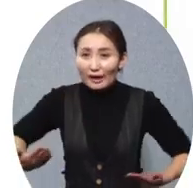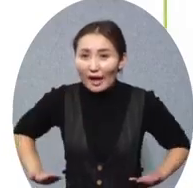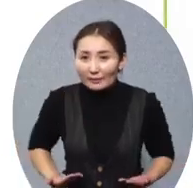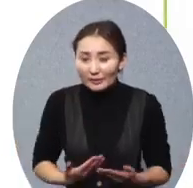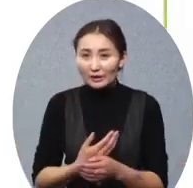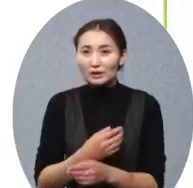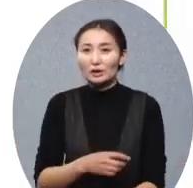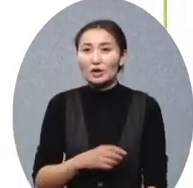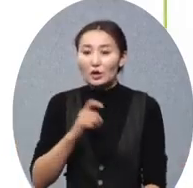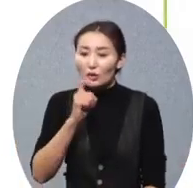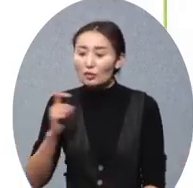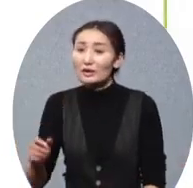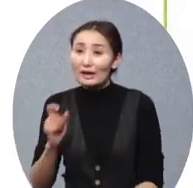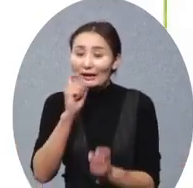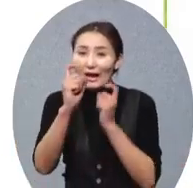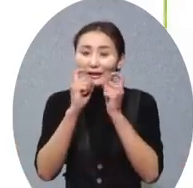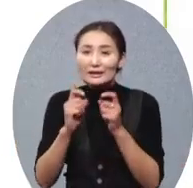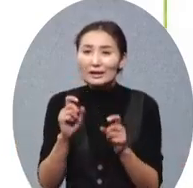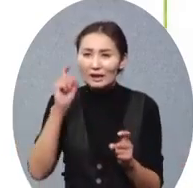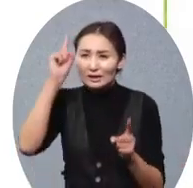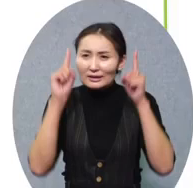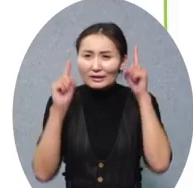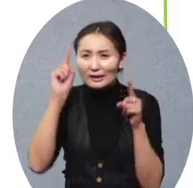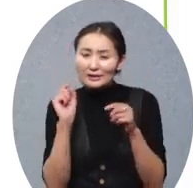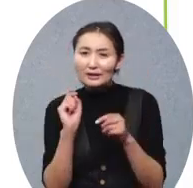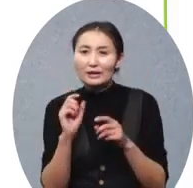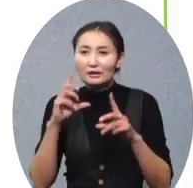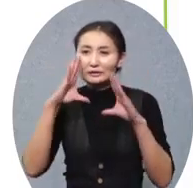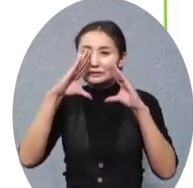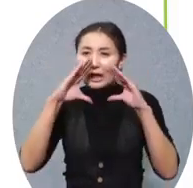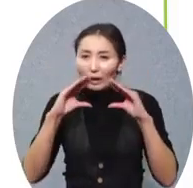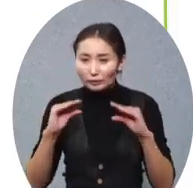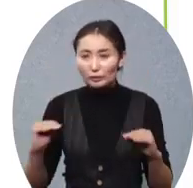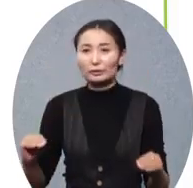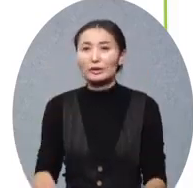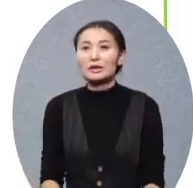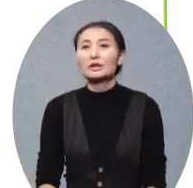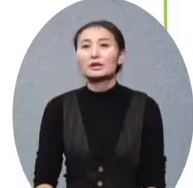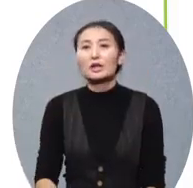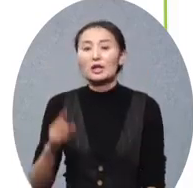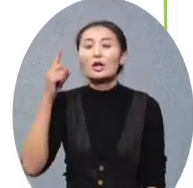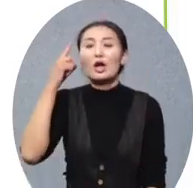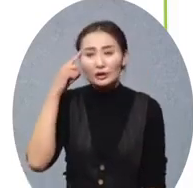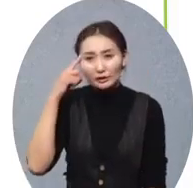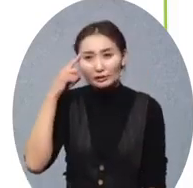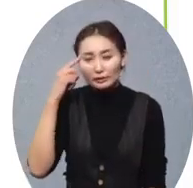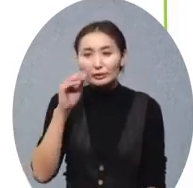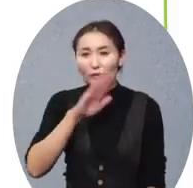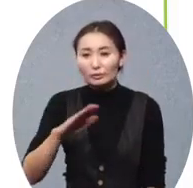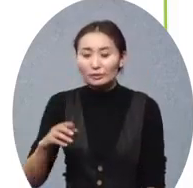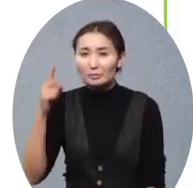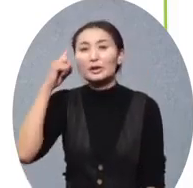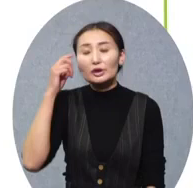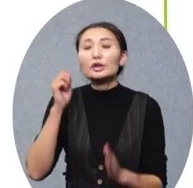амьдрах, за бусадтай харилцах, стрессээ яаж даван туулах вэ гэсэн ийм одоо тулгуур ойлголтуудыг хүүхдүүд маань